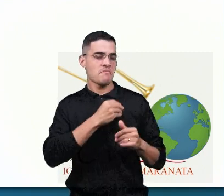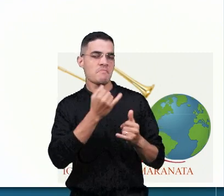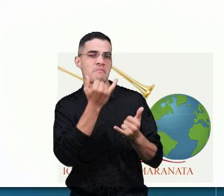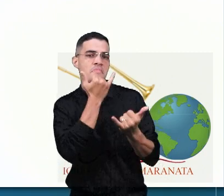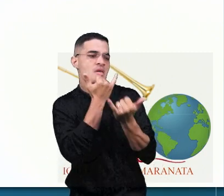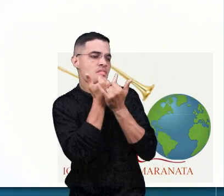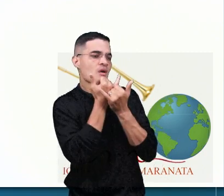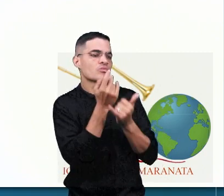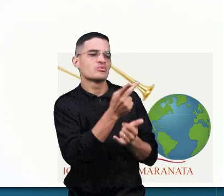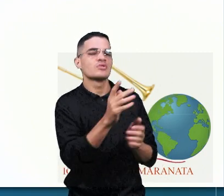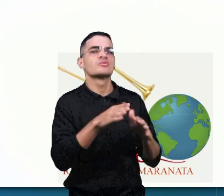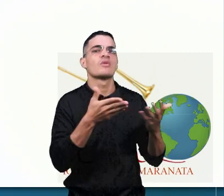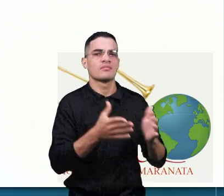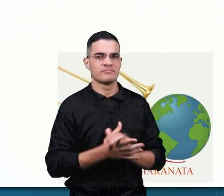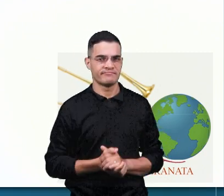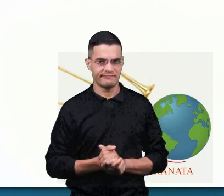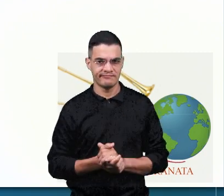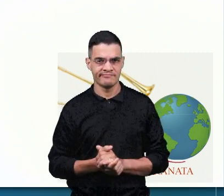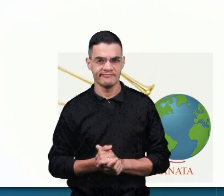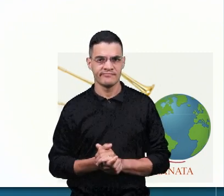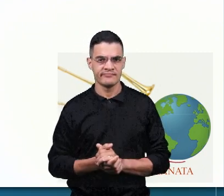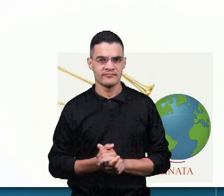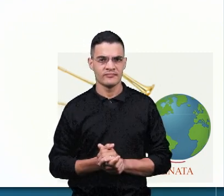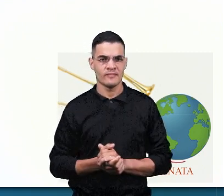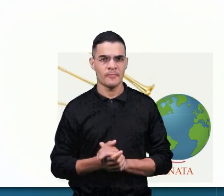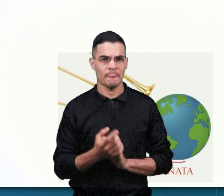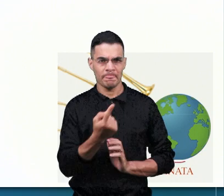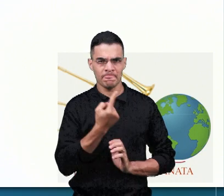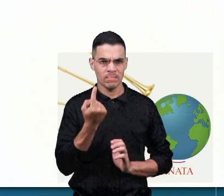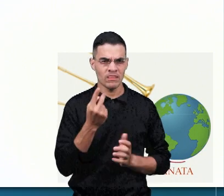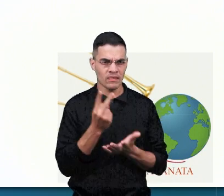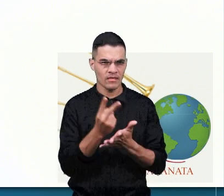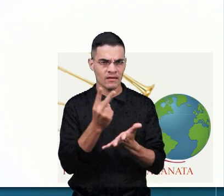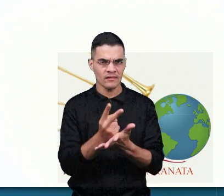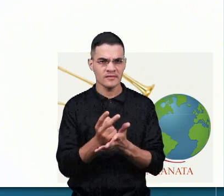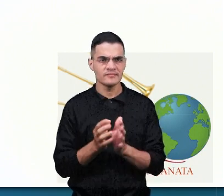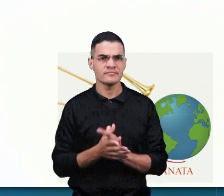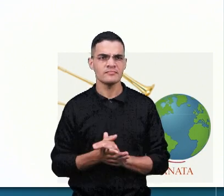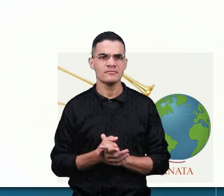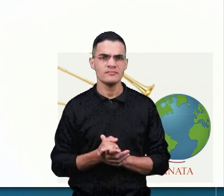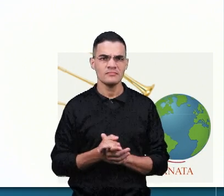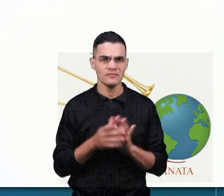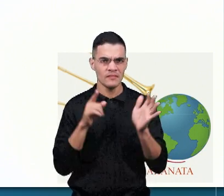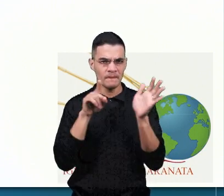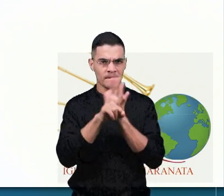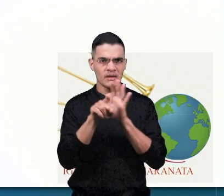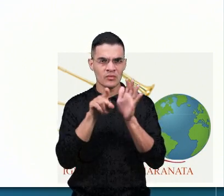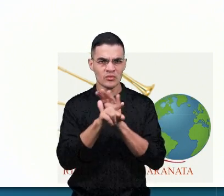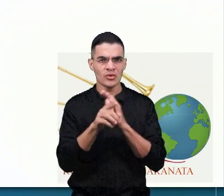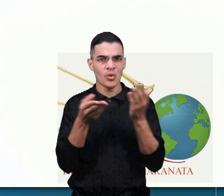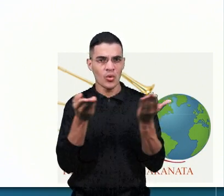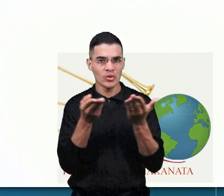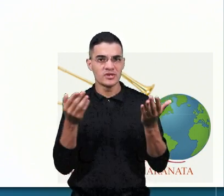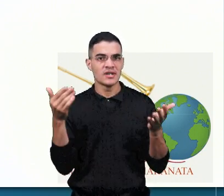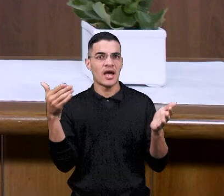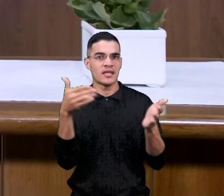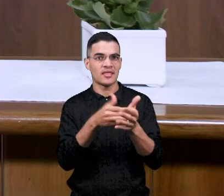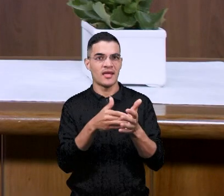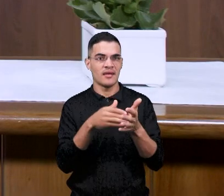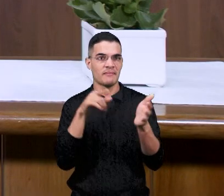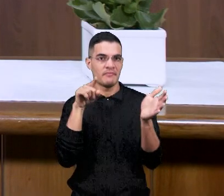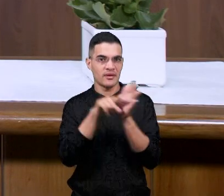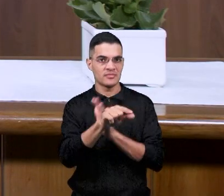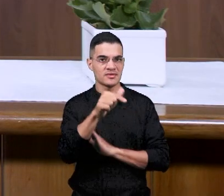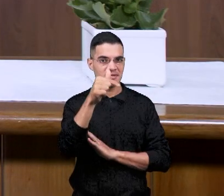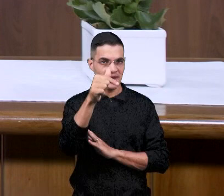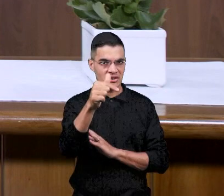plus pardonné et pourquoi? Ça, c'est la question 4. Nous allons continuer à mettre des questions ici. Aujourd'hui, nous avons